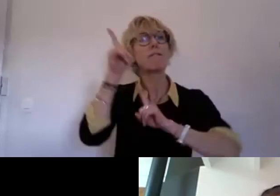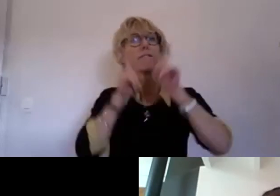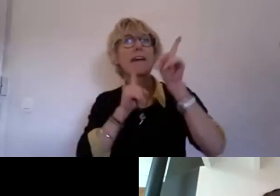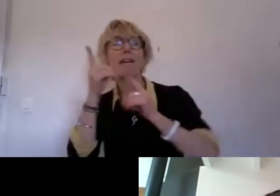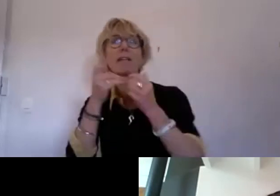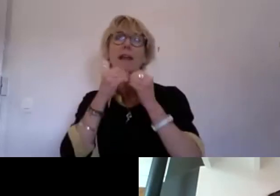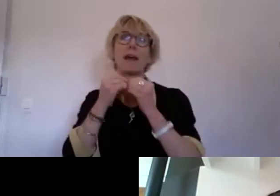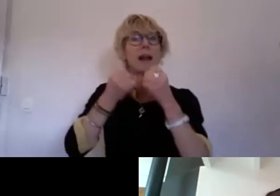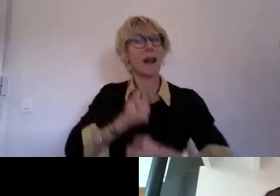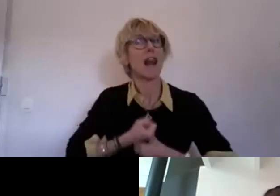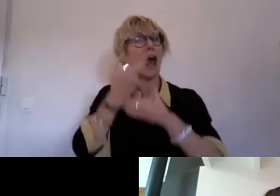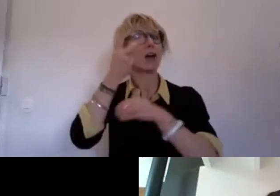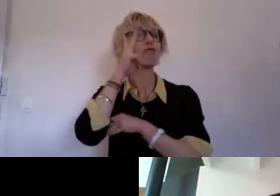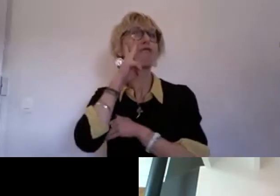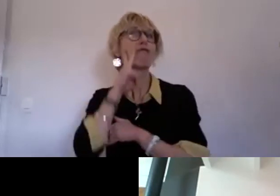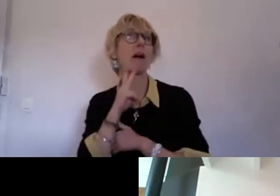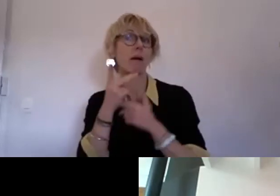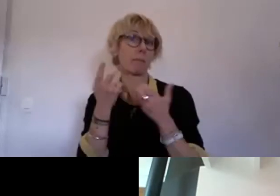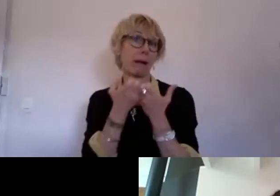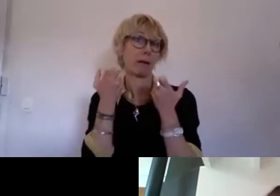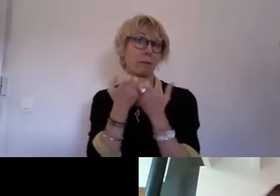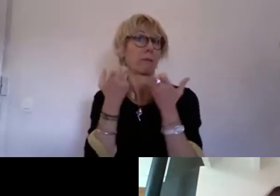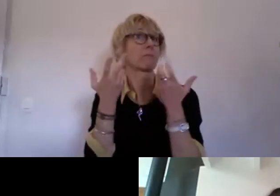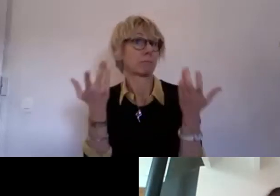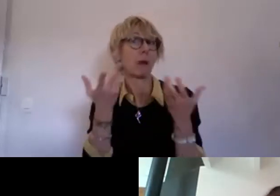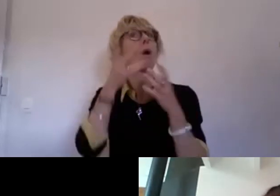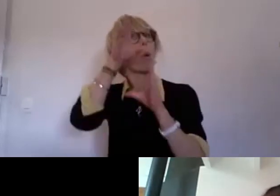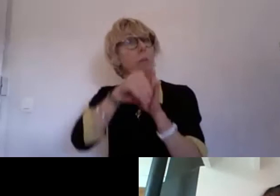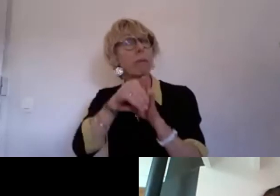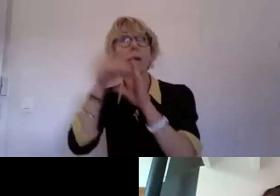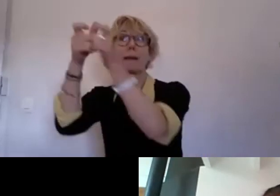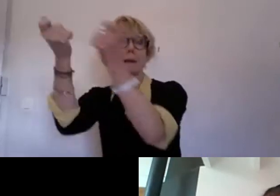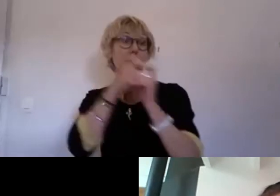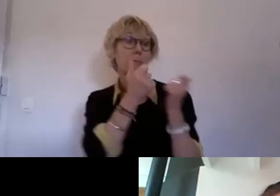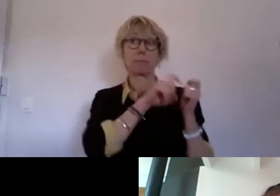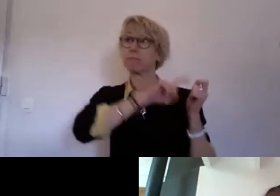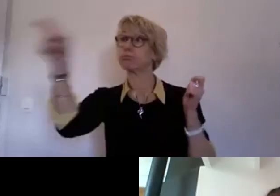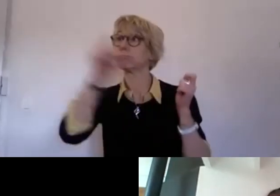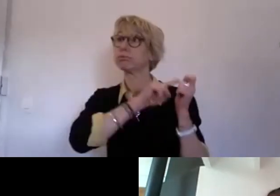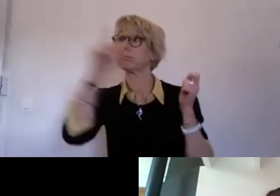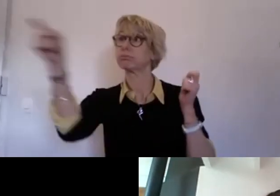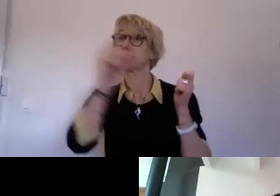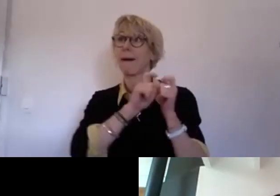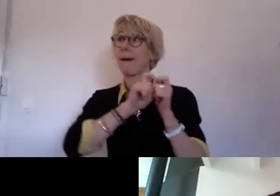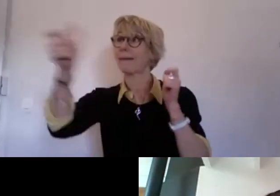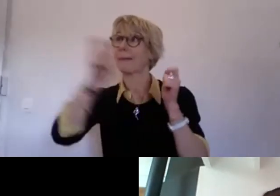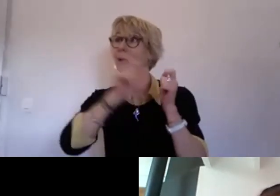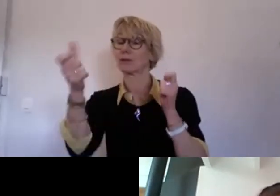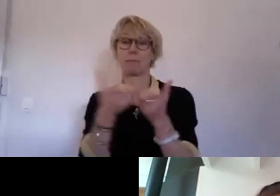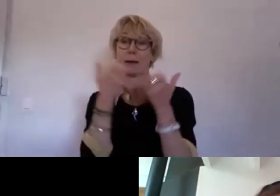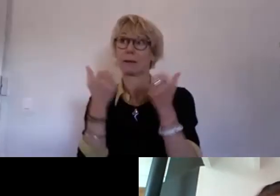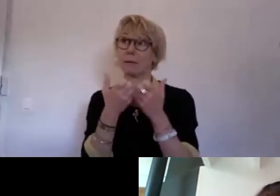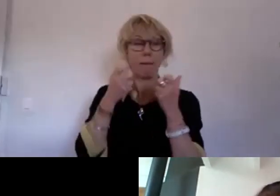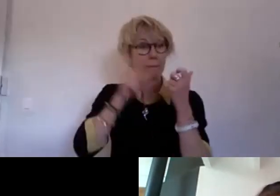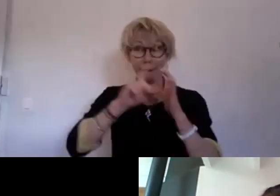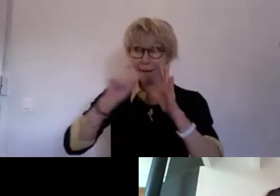des rencontres inter-établissements. Alors à chaque fois, ça a été un moment accueilli avec beaucoup